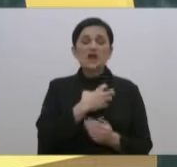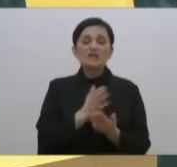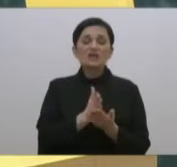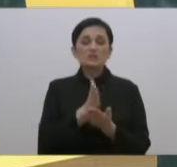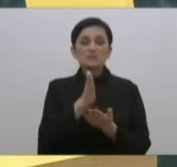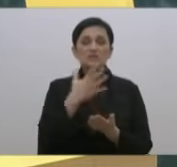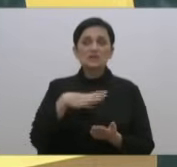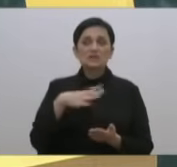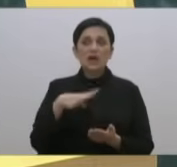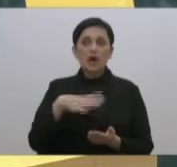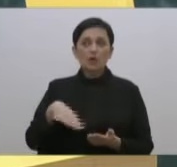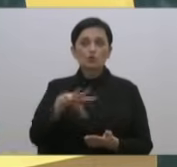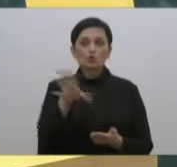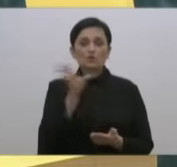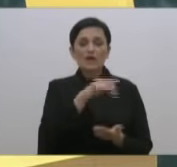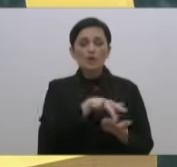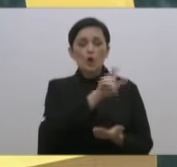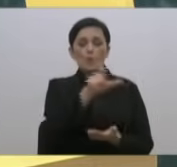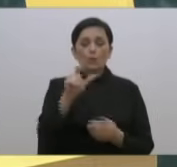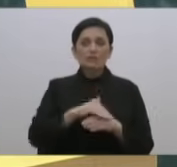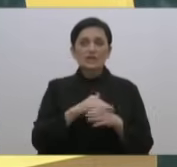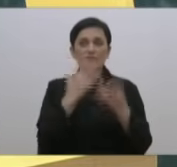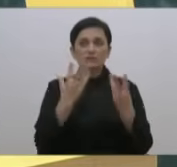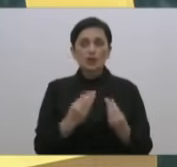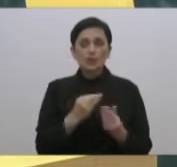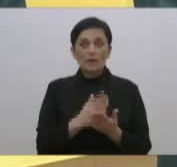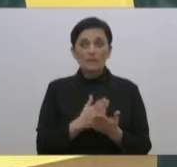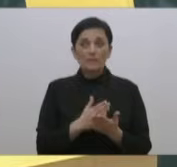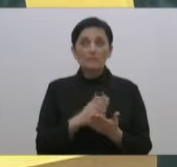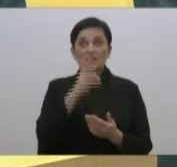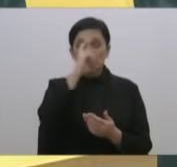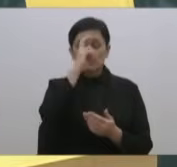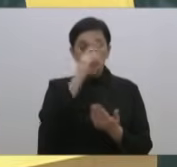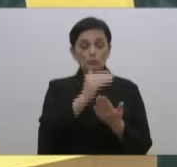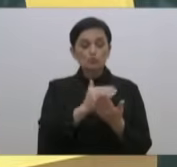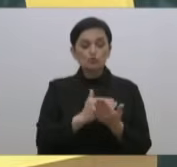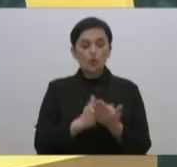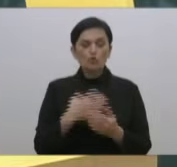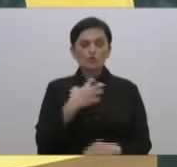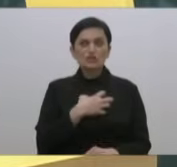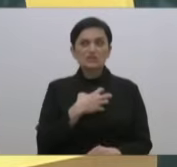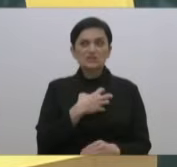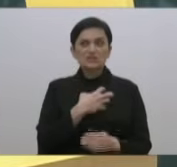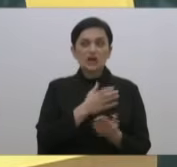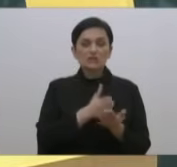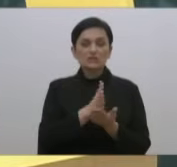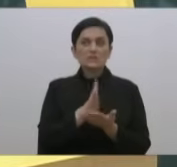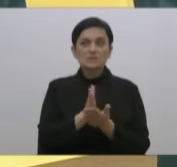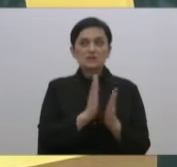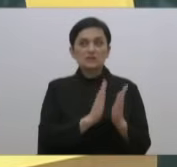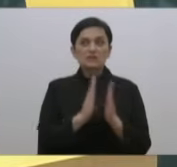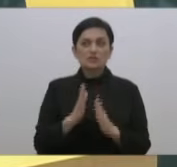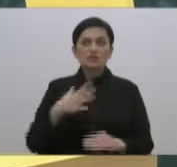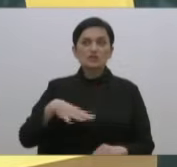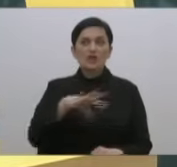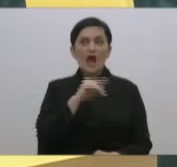მიზანი საქართველოს ყველა მოქალაქის კეთილდღეობა. სამთავრობო პროგრამის ძირითად მიზნად განსაზღვრულია